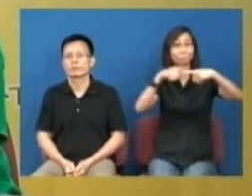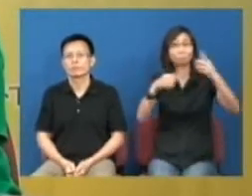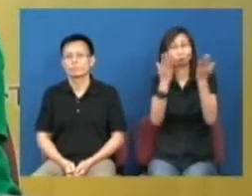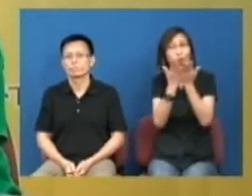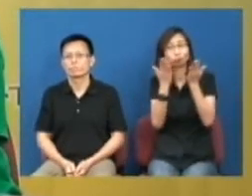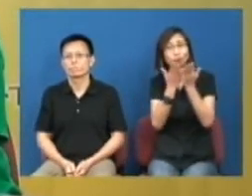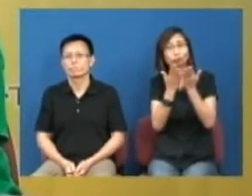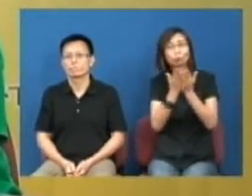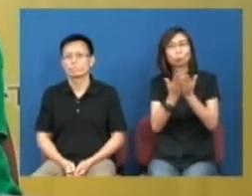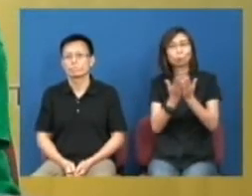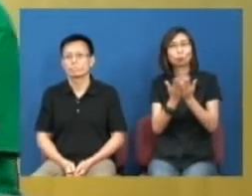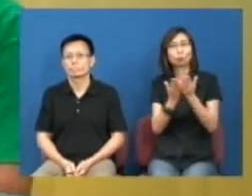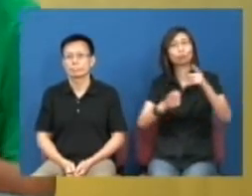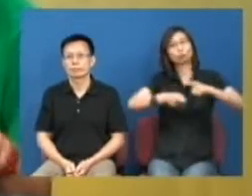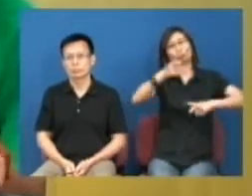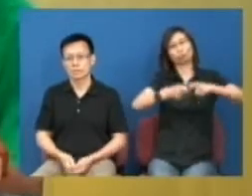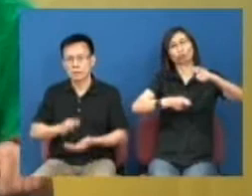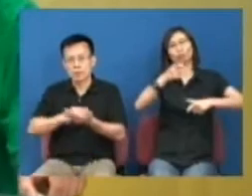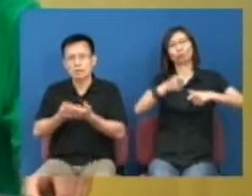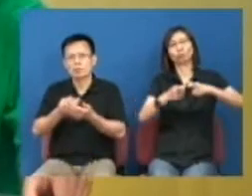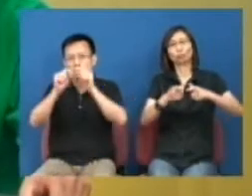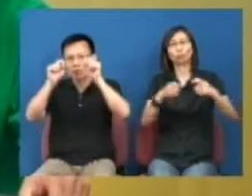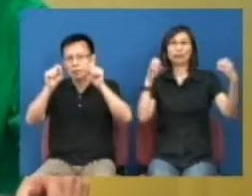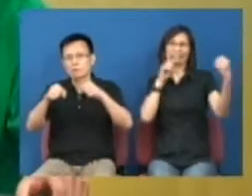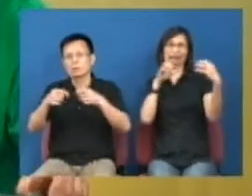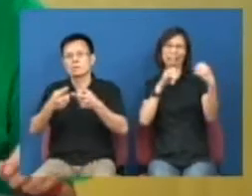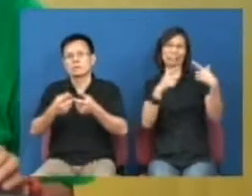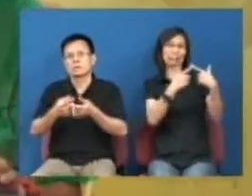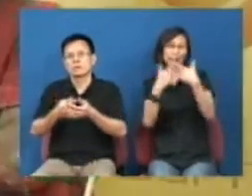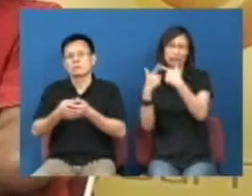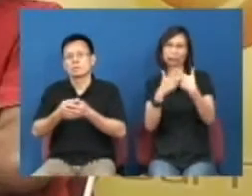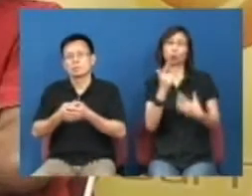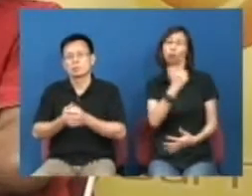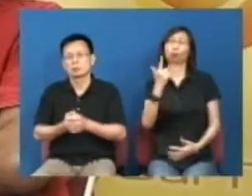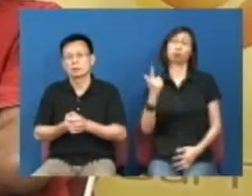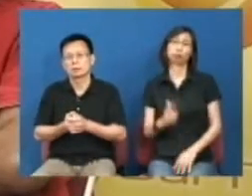政公唔公道都好大爭議性 嘅。但係個問題就係、是